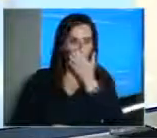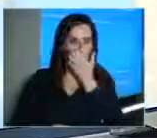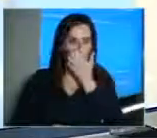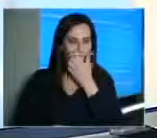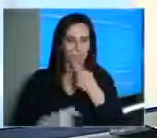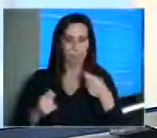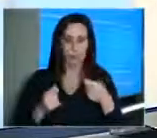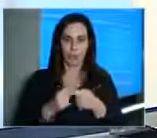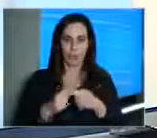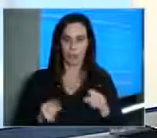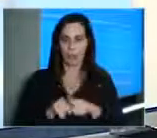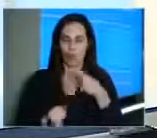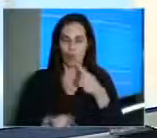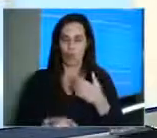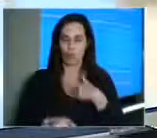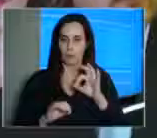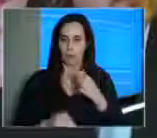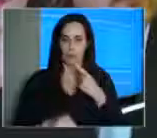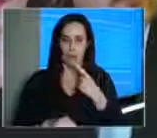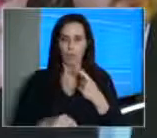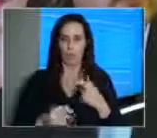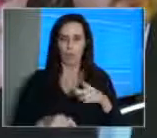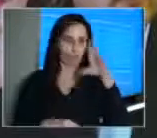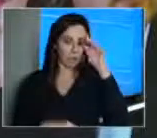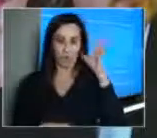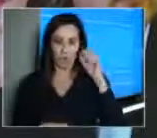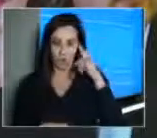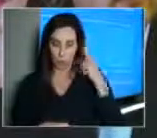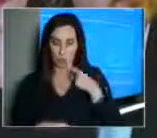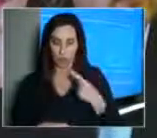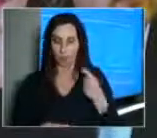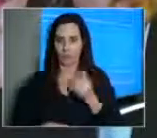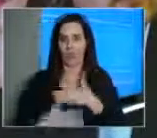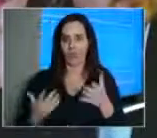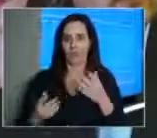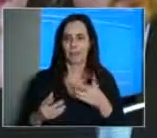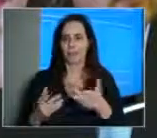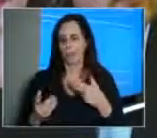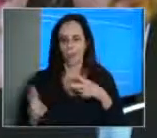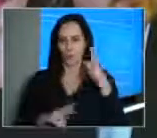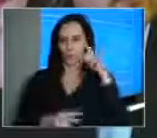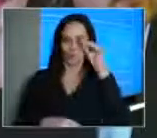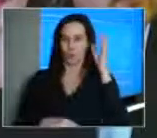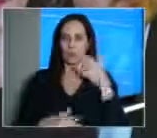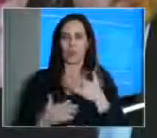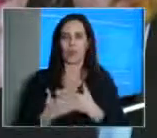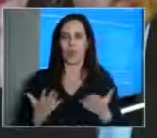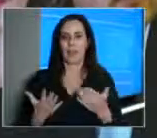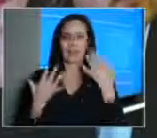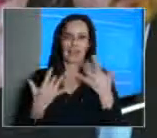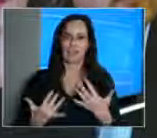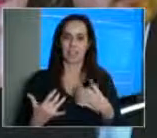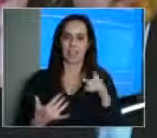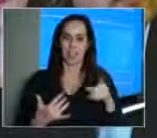בקשר לסיבות הספציפיות, כמו שאמרתי קודם, אני לא באמת יכול לתת גברים, הסבר. גברים, נשים, פילחתם? לא, אין לנו דרך לפלח גברים ונשים, מכיוון שאין את